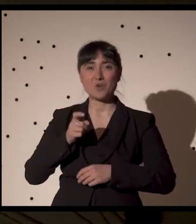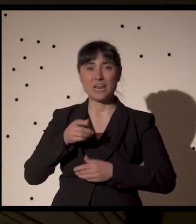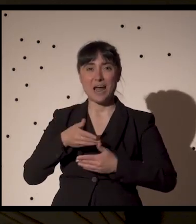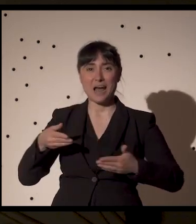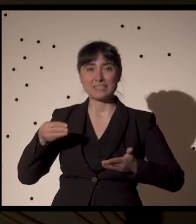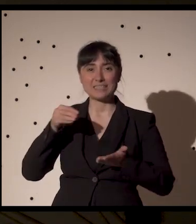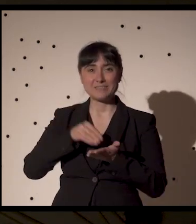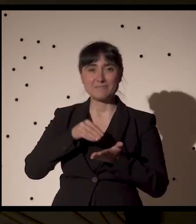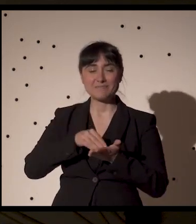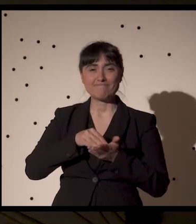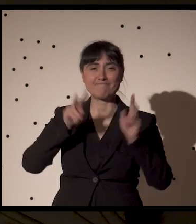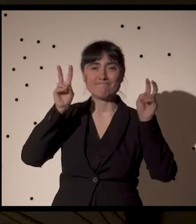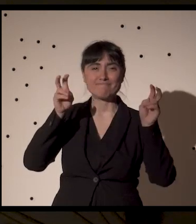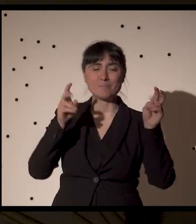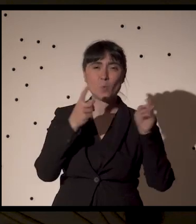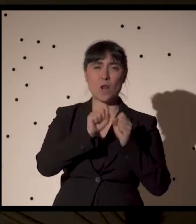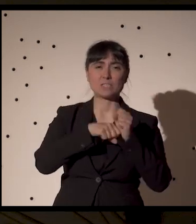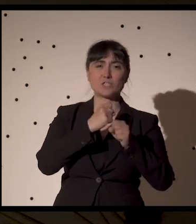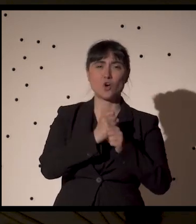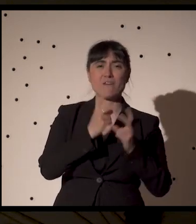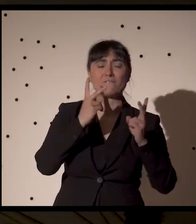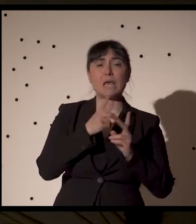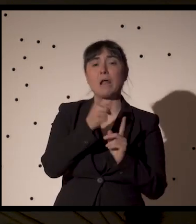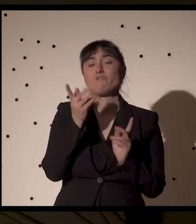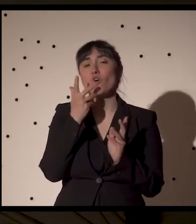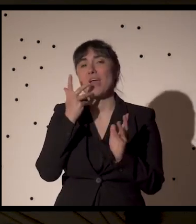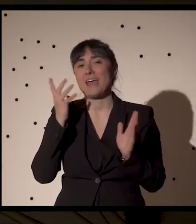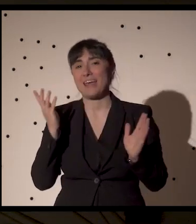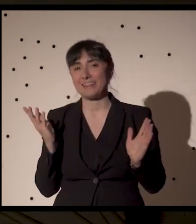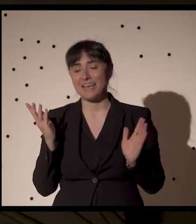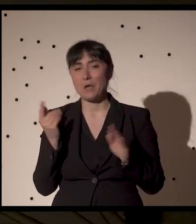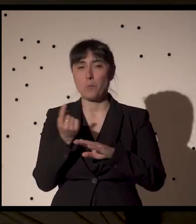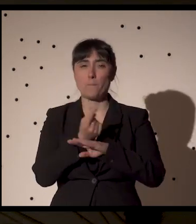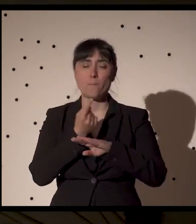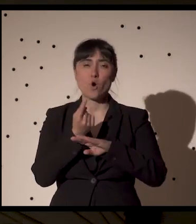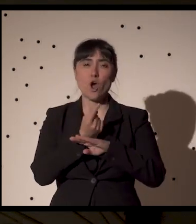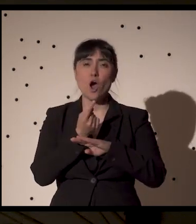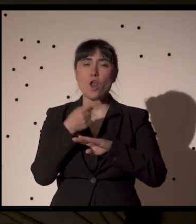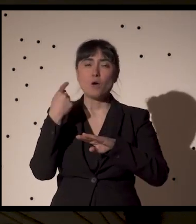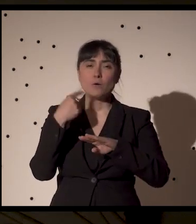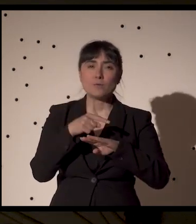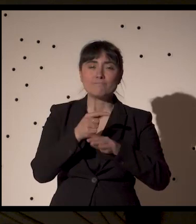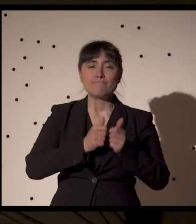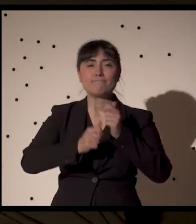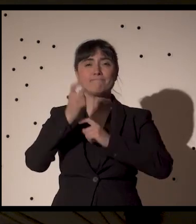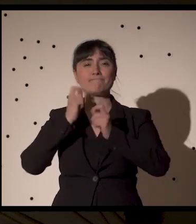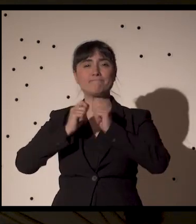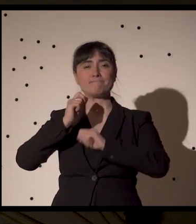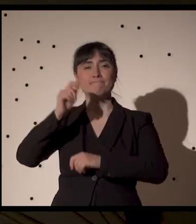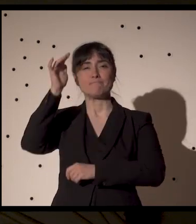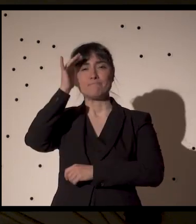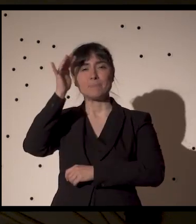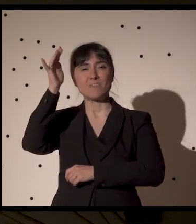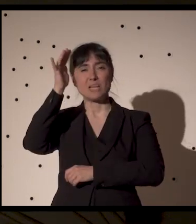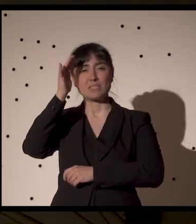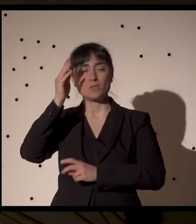Se volete un straordinario monologo frutto di una di una riflessione su un fatto vero di cronaca